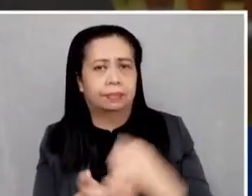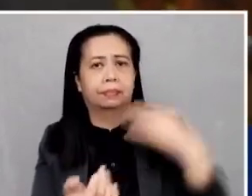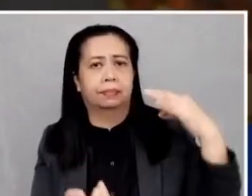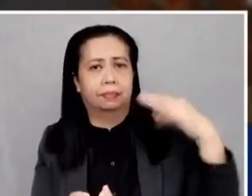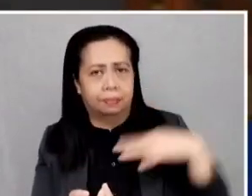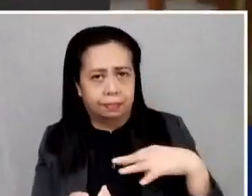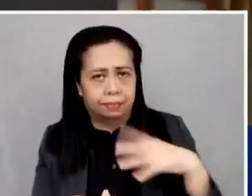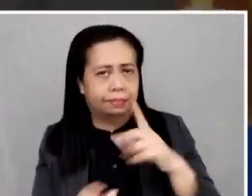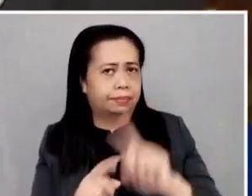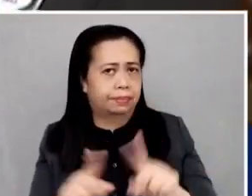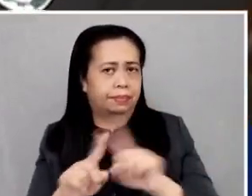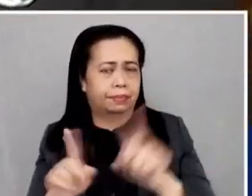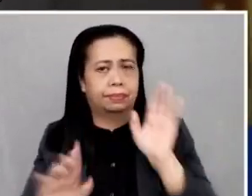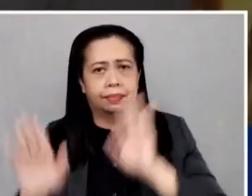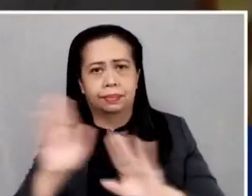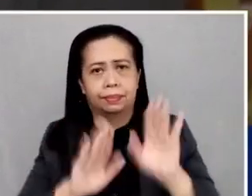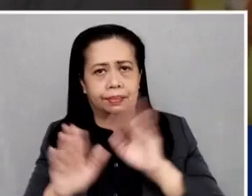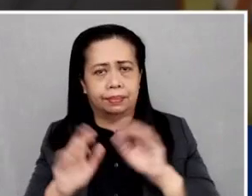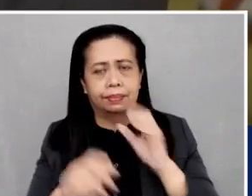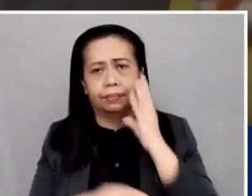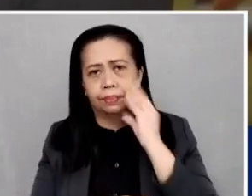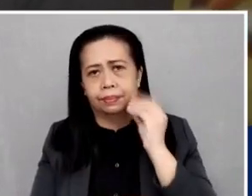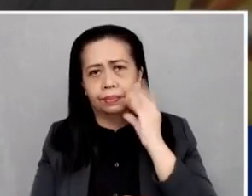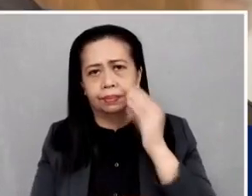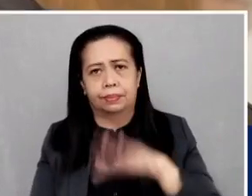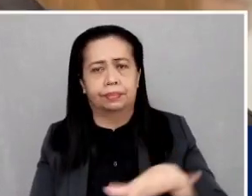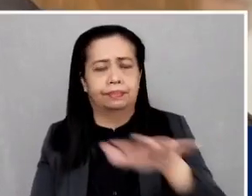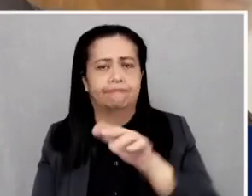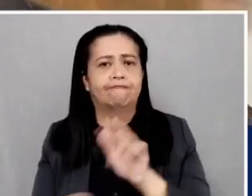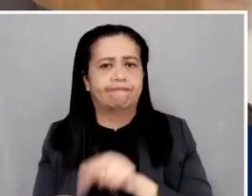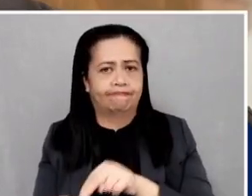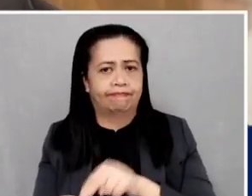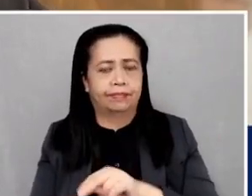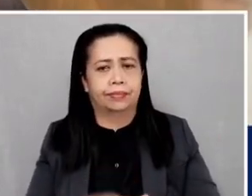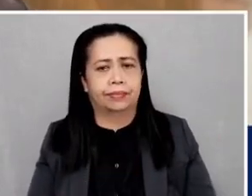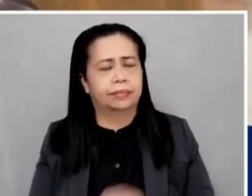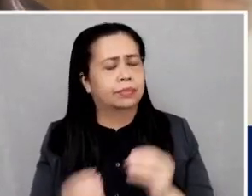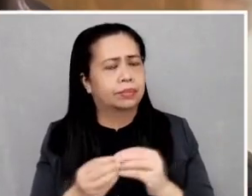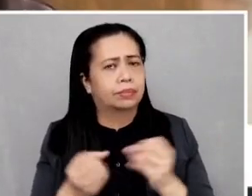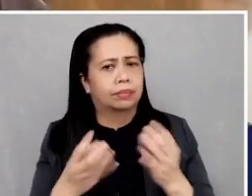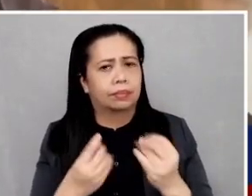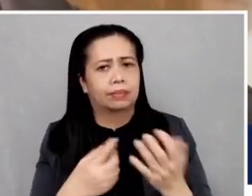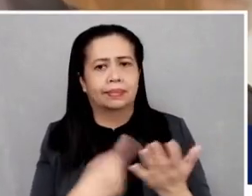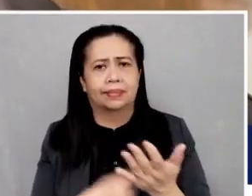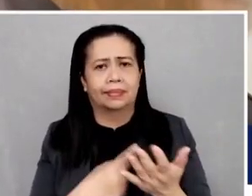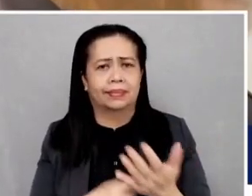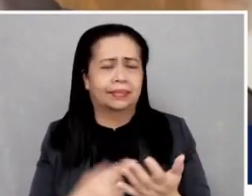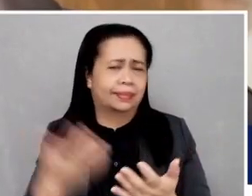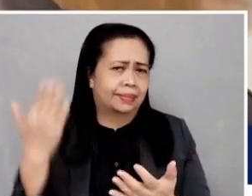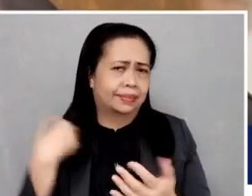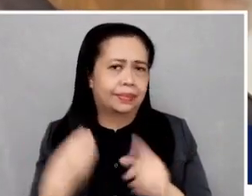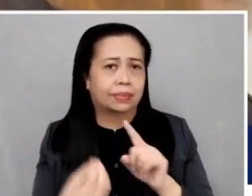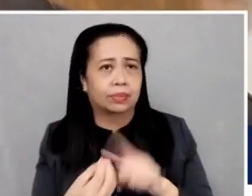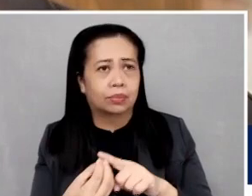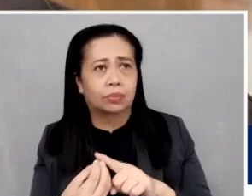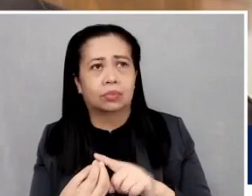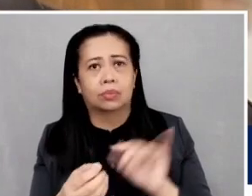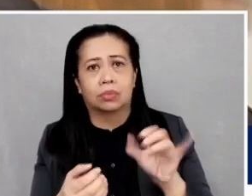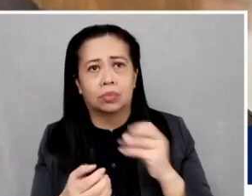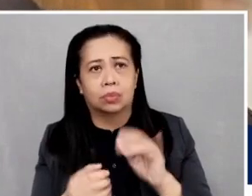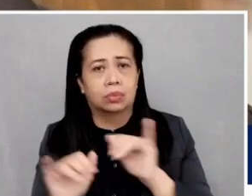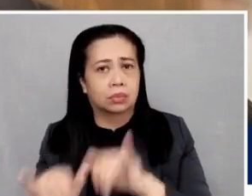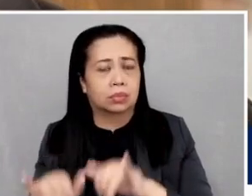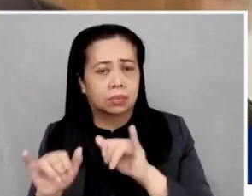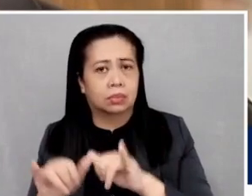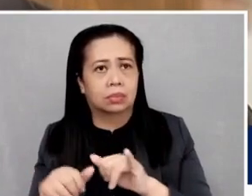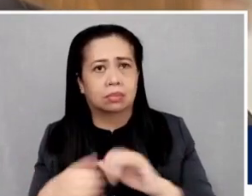at iba pang problemang kinakaharap ng mga nurse. Marami pa tayong napag-usapan noon na tungkol sa job security, still contract